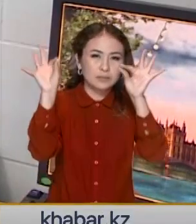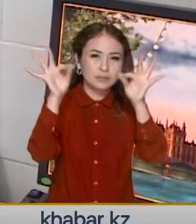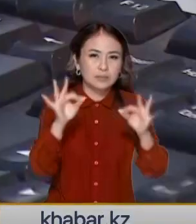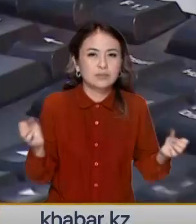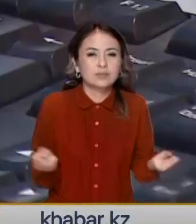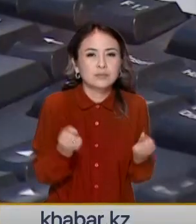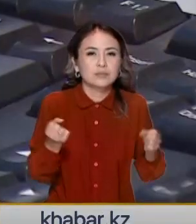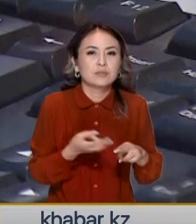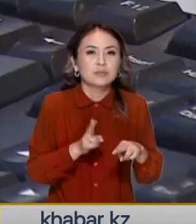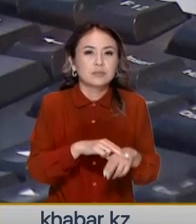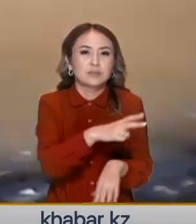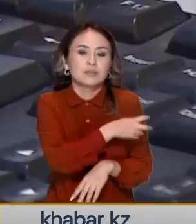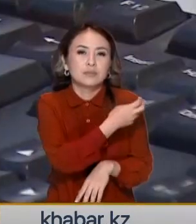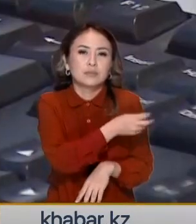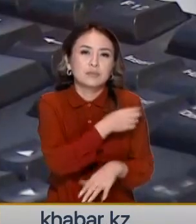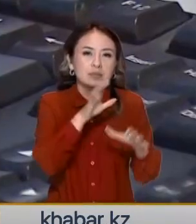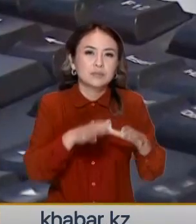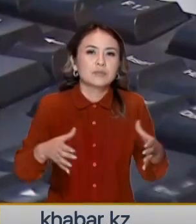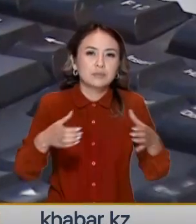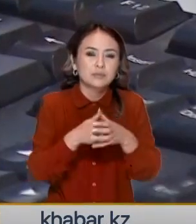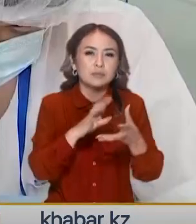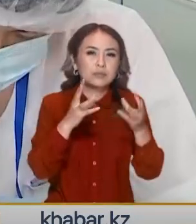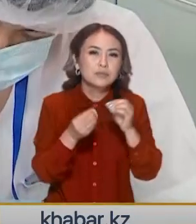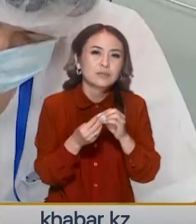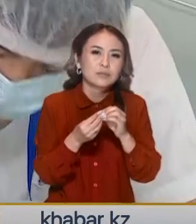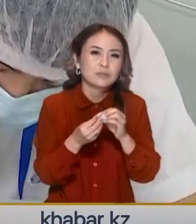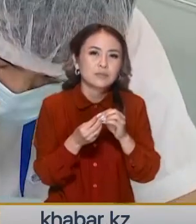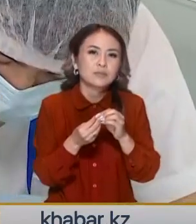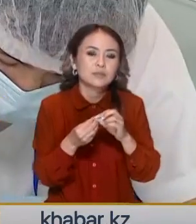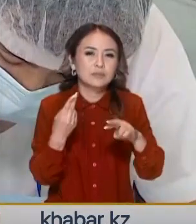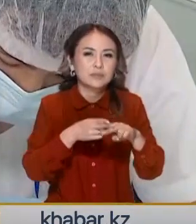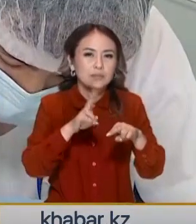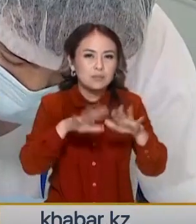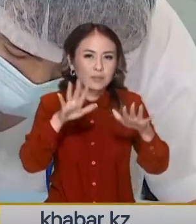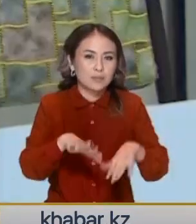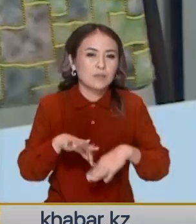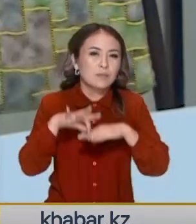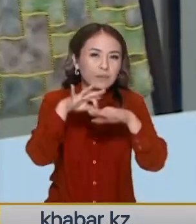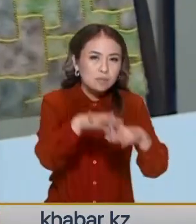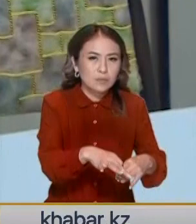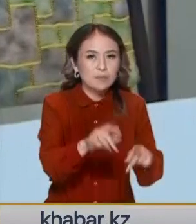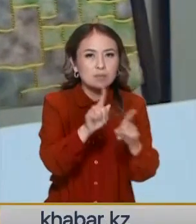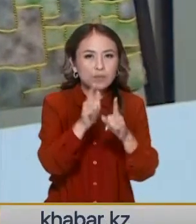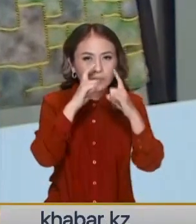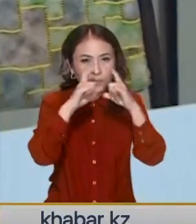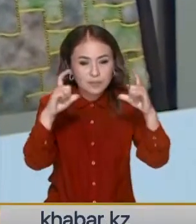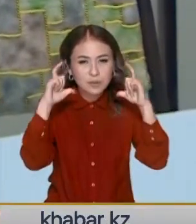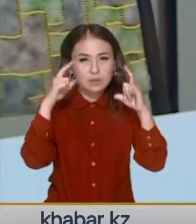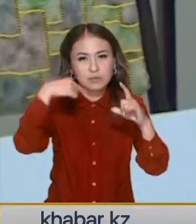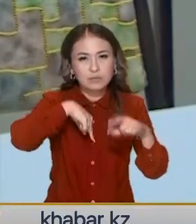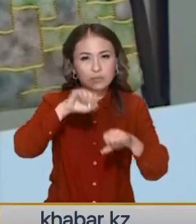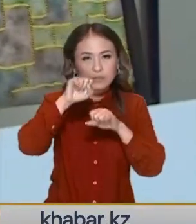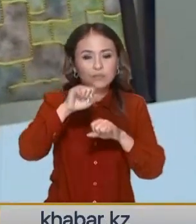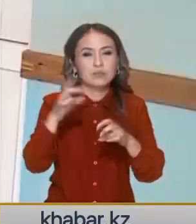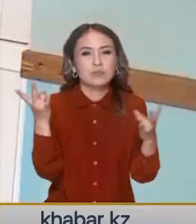қыс мезгілдеріне келеді. Дәрігерлер одан сақтанудың жолы ретінде қоғамдық орындарға баруды азайтуға, бетперде киіп,